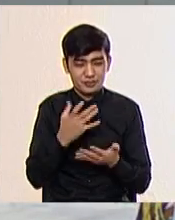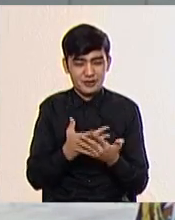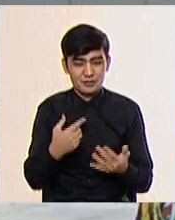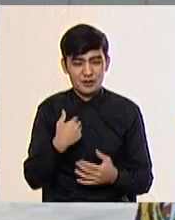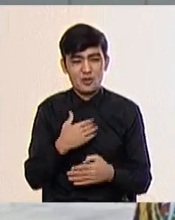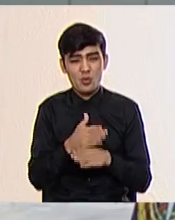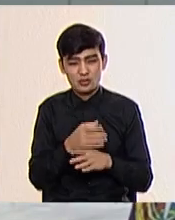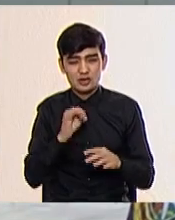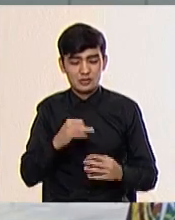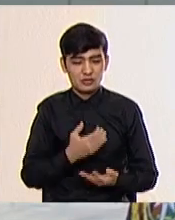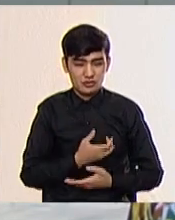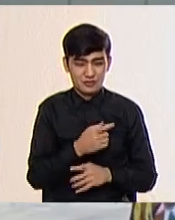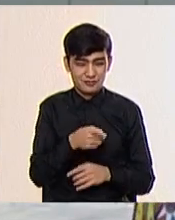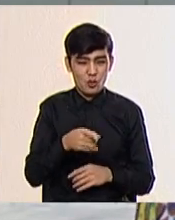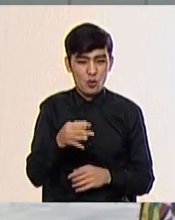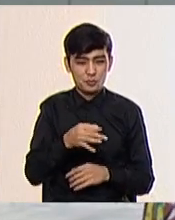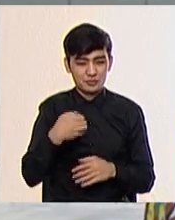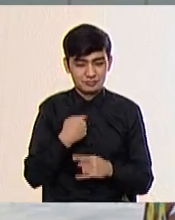гостям нашей области